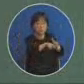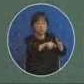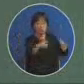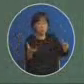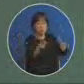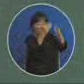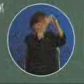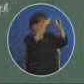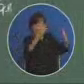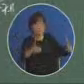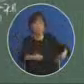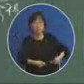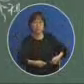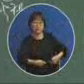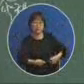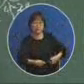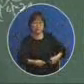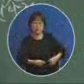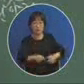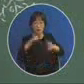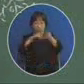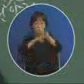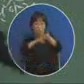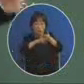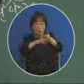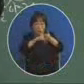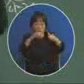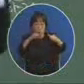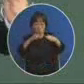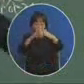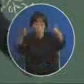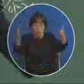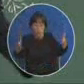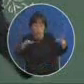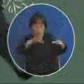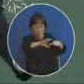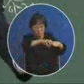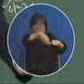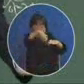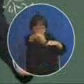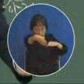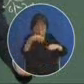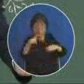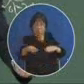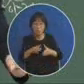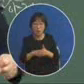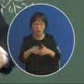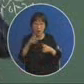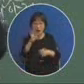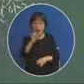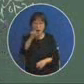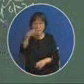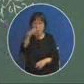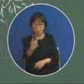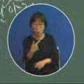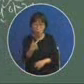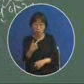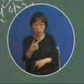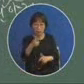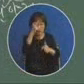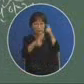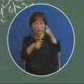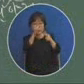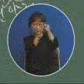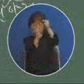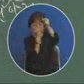the Covenant, the tabernacle was needed. What's contained inside the Ark of the Covenant? 아론의 마른 지팡이에 싹이 났어요. We see that from Aaron's dry staff,